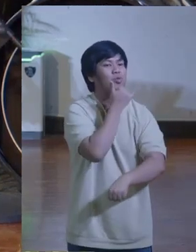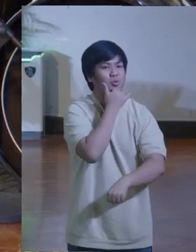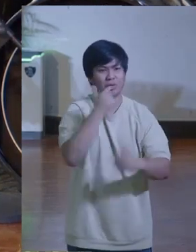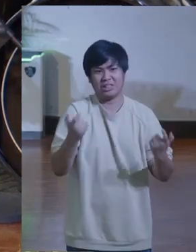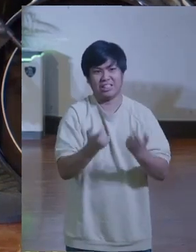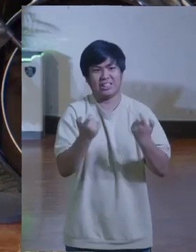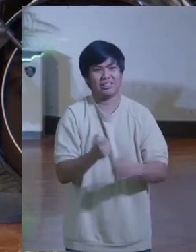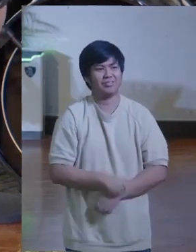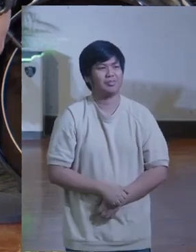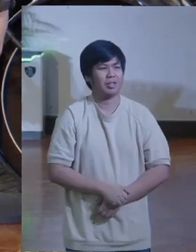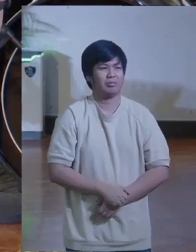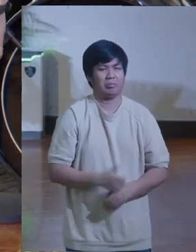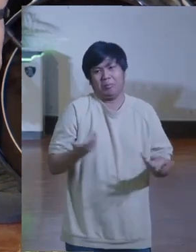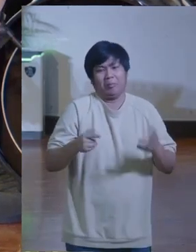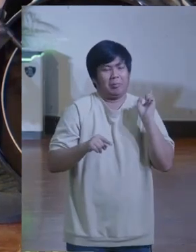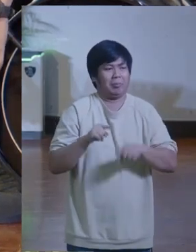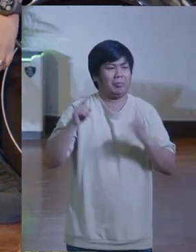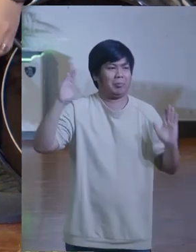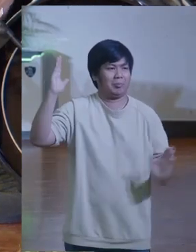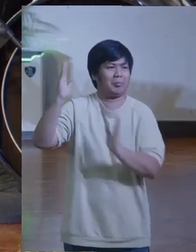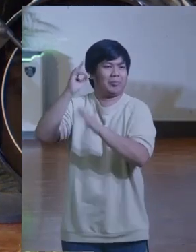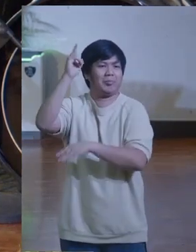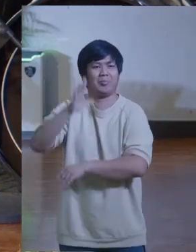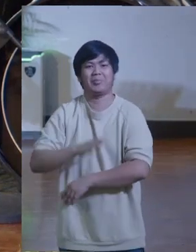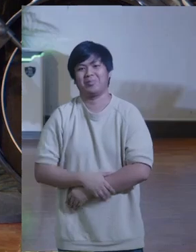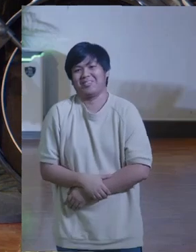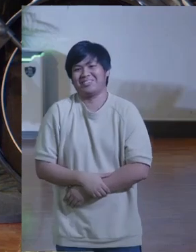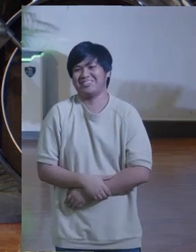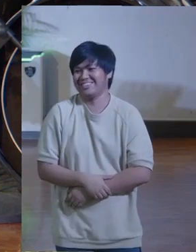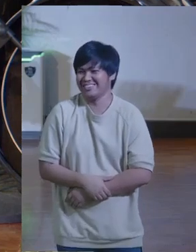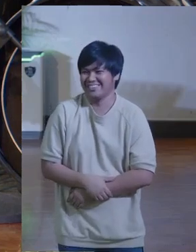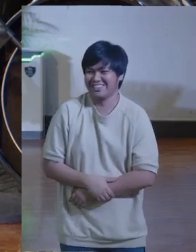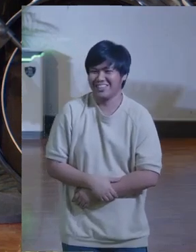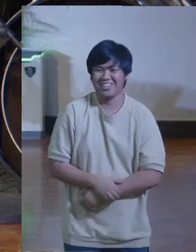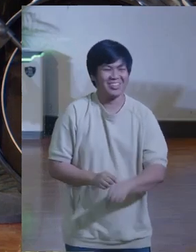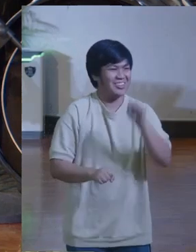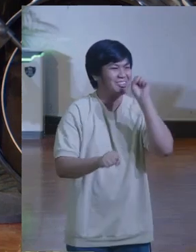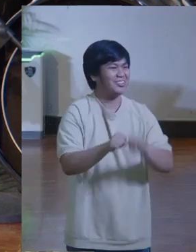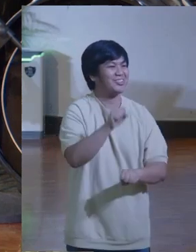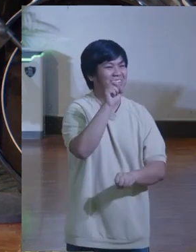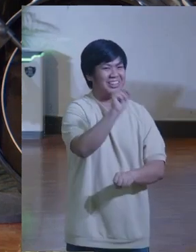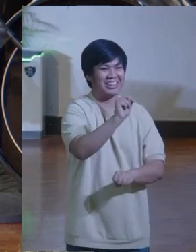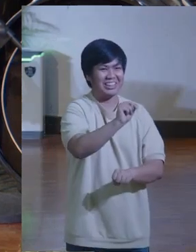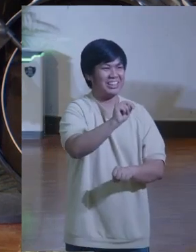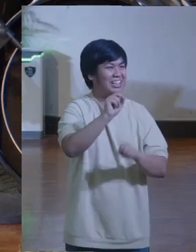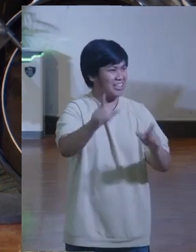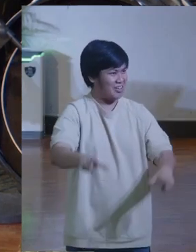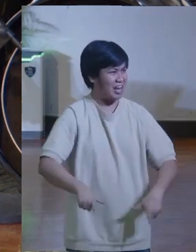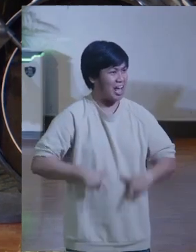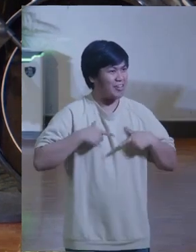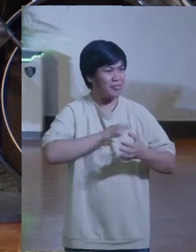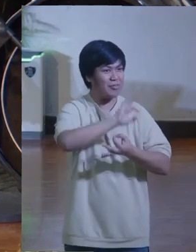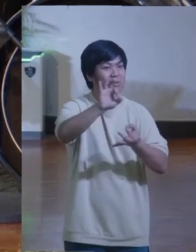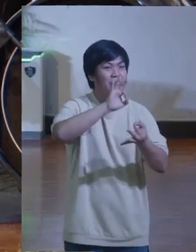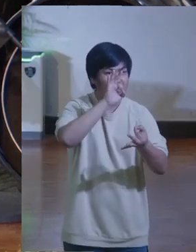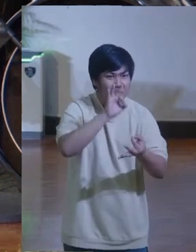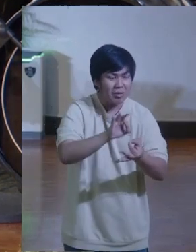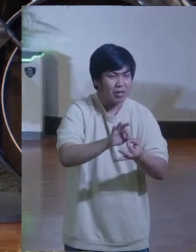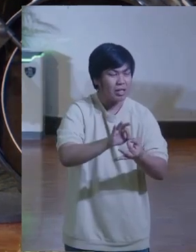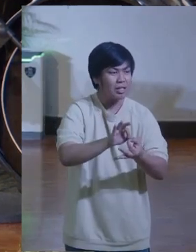ganap sa mata ng Diyos. Kaya kinakailangan ang pagdatal ni Kristo